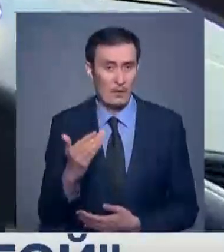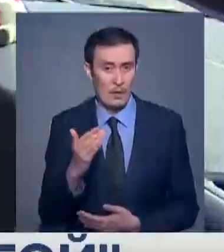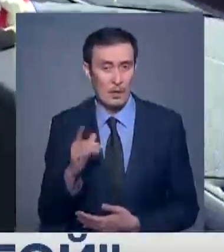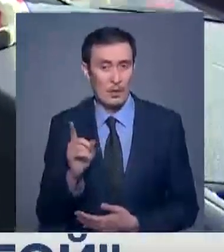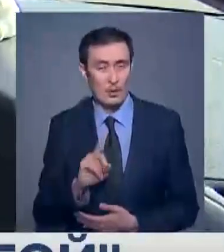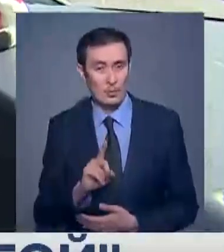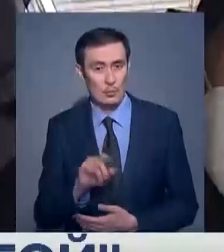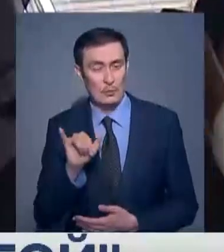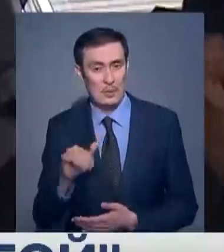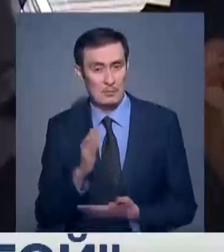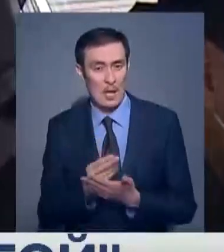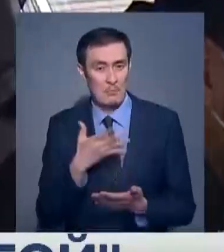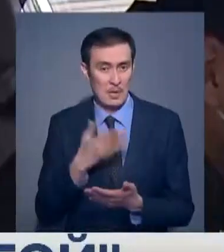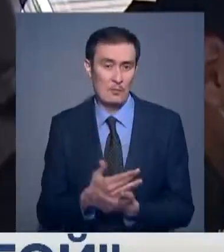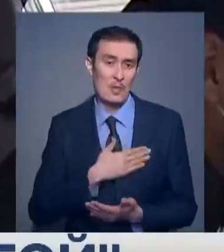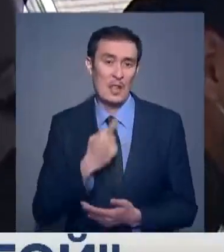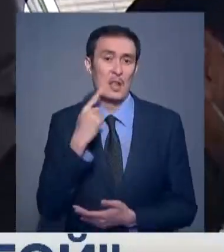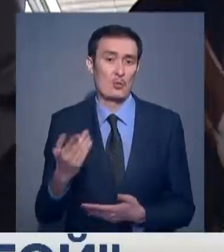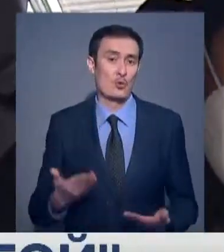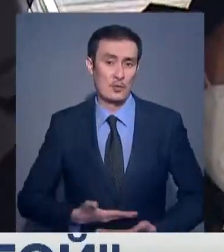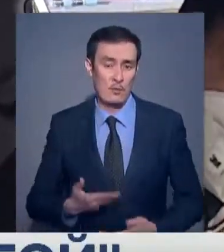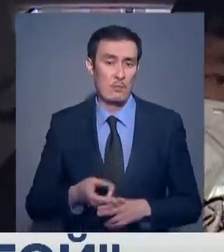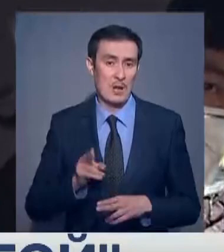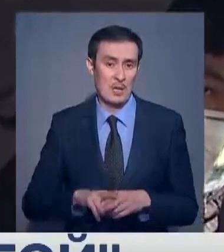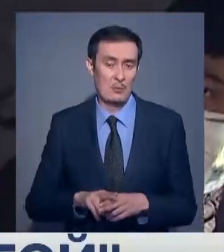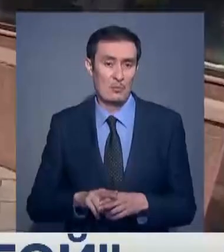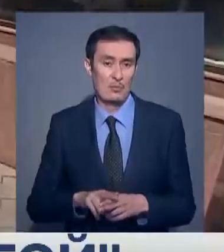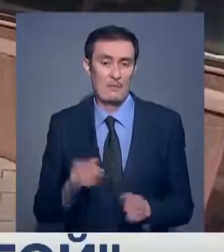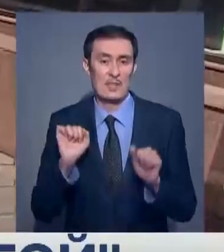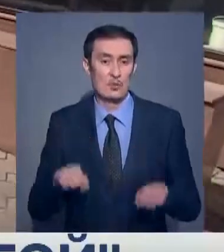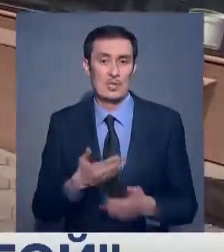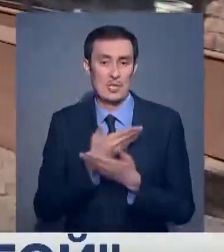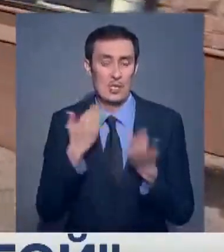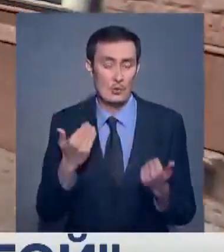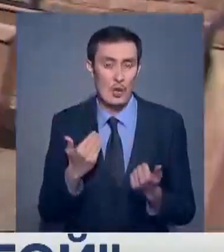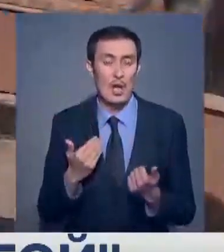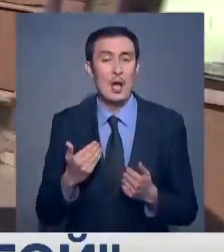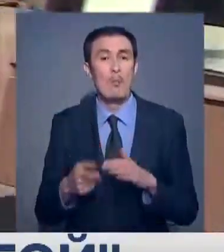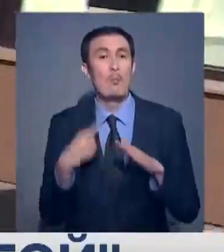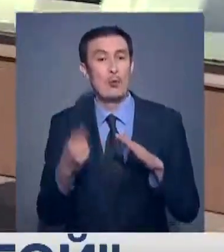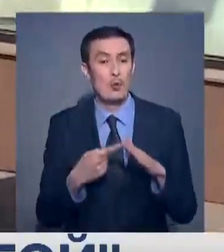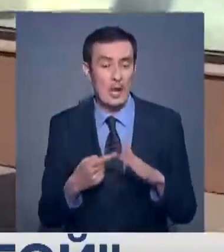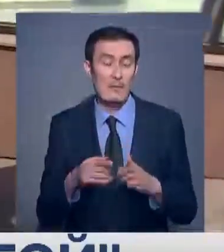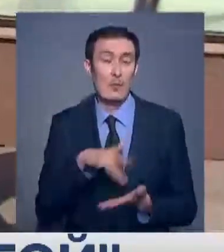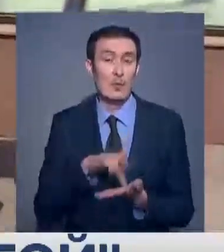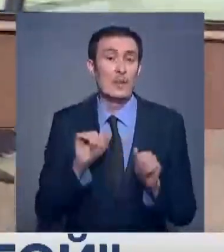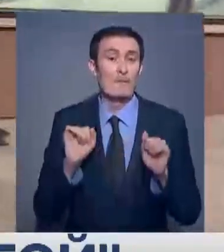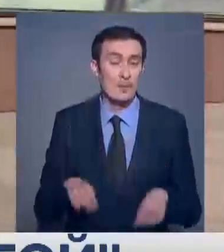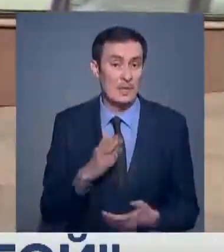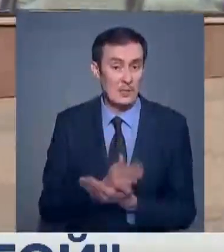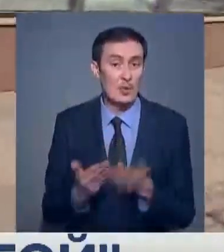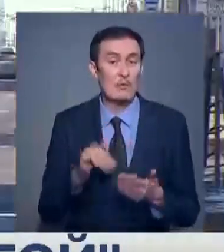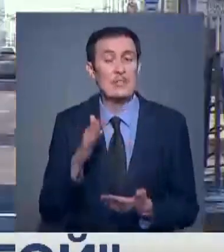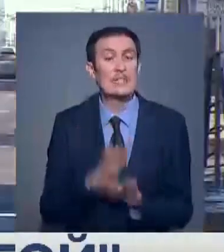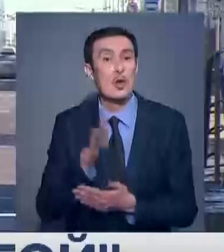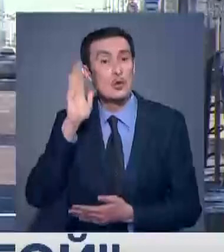только что не боялись голосовать? Ну, я далеко живу просто, вариантов не было у меня. Возможность погулять по городу все же есть, но только если у вас есть